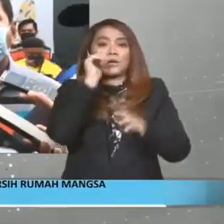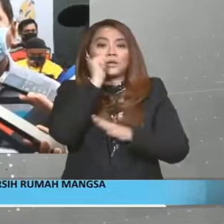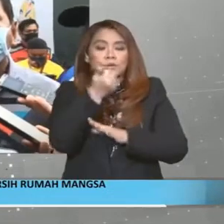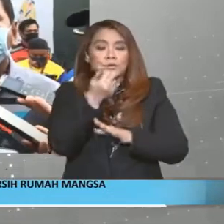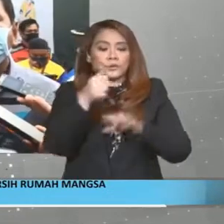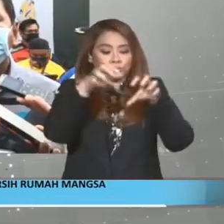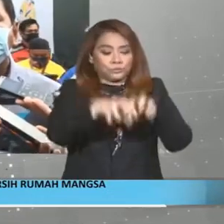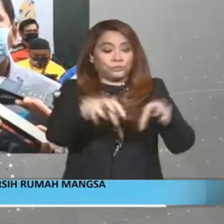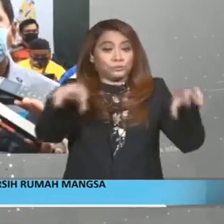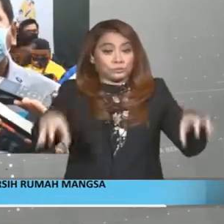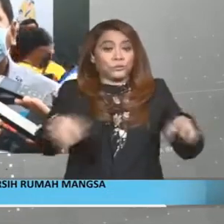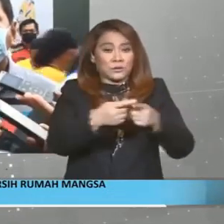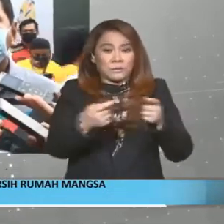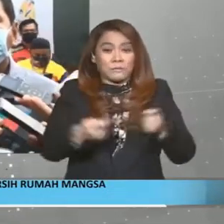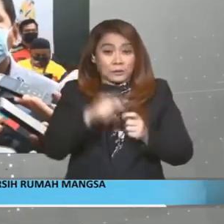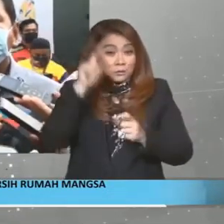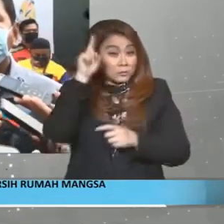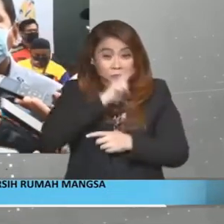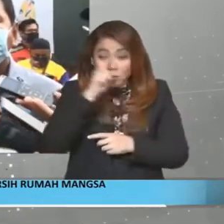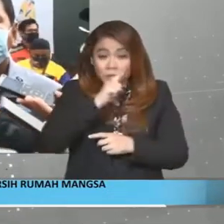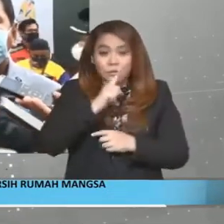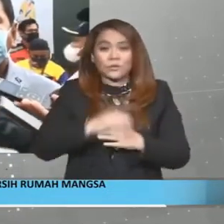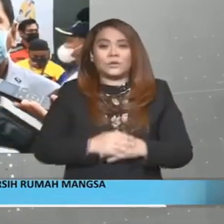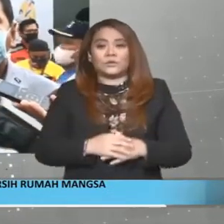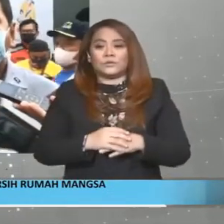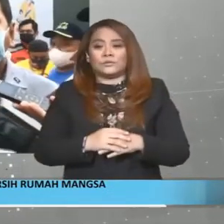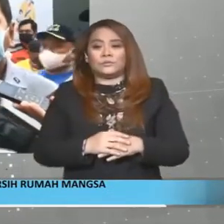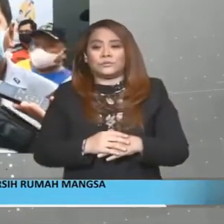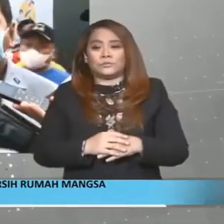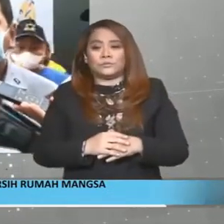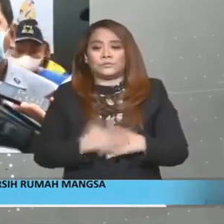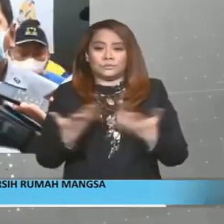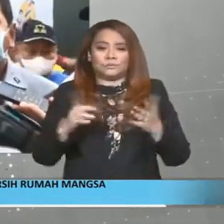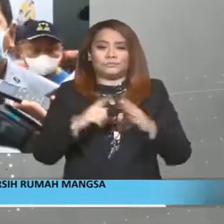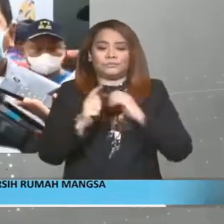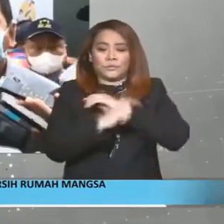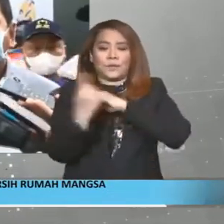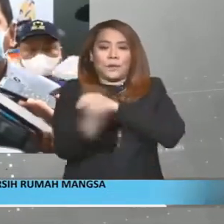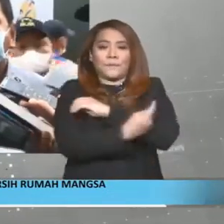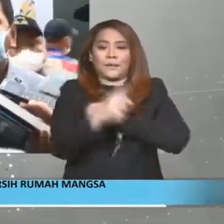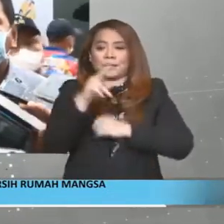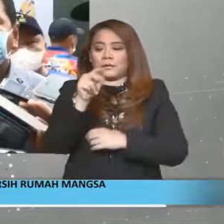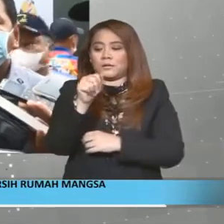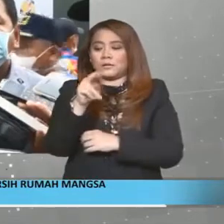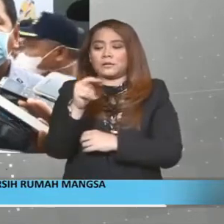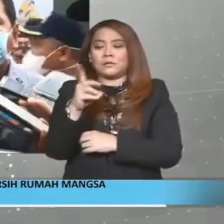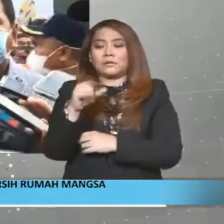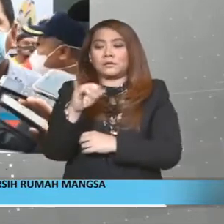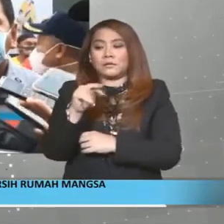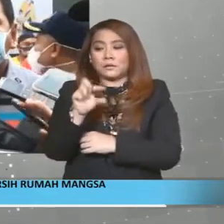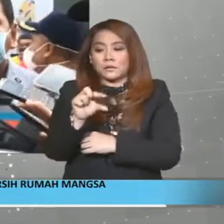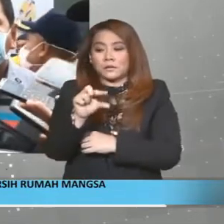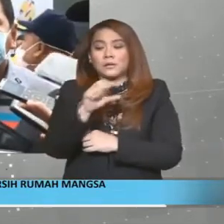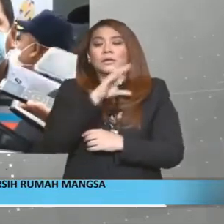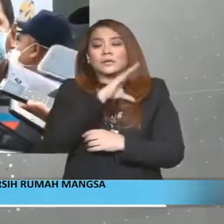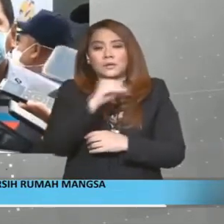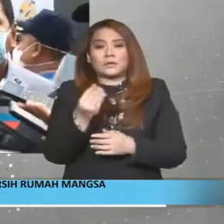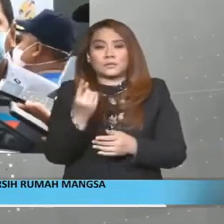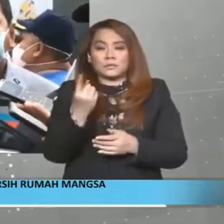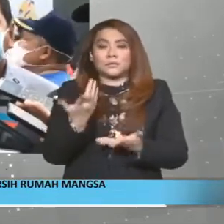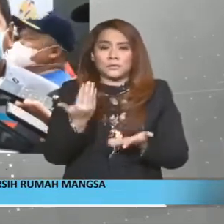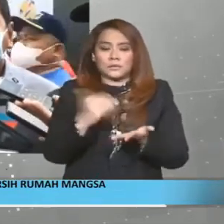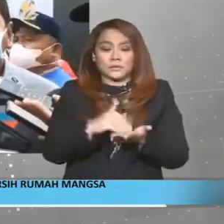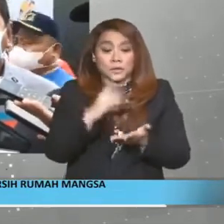lokasi-lokasi yang terlalu parah lah antaranya termasuk di taman nandeng kita ini kita pilih sangat termasuk tidak lagi sakit